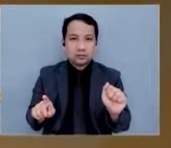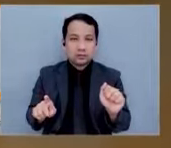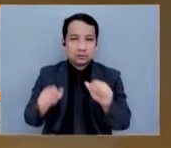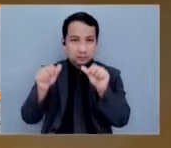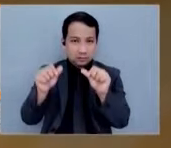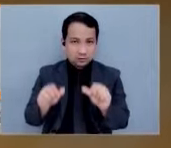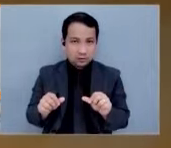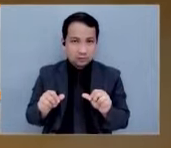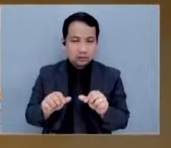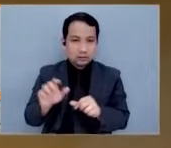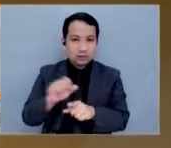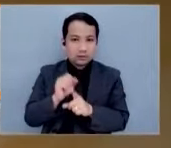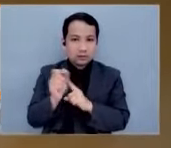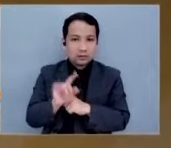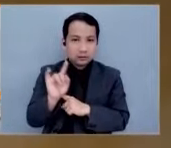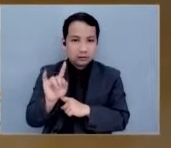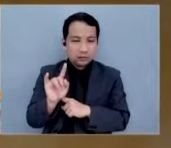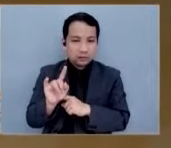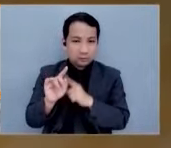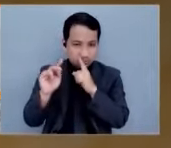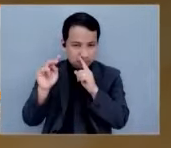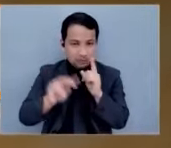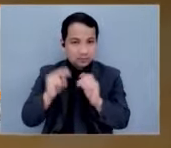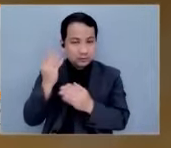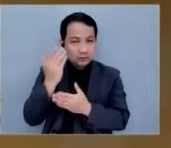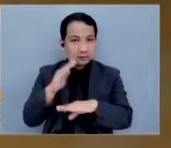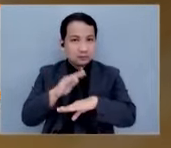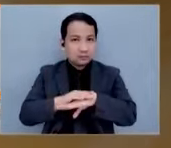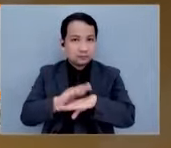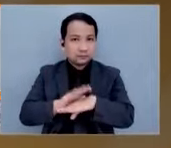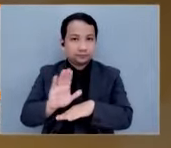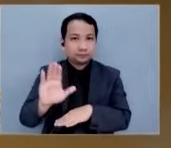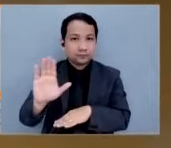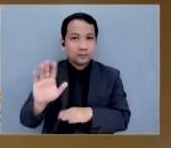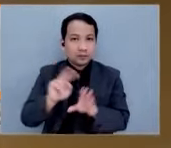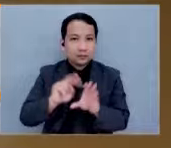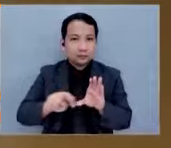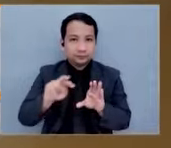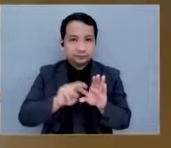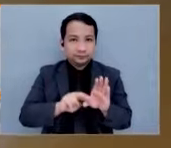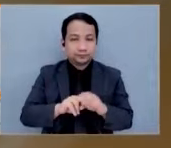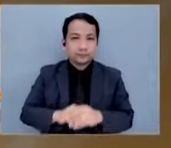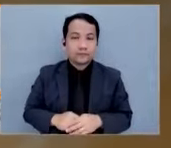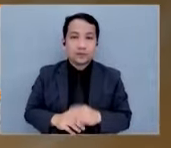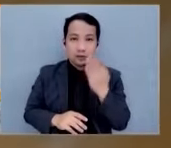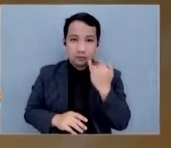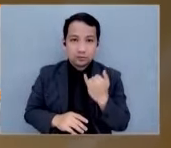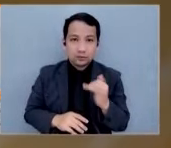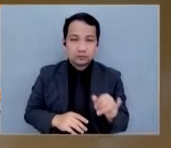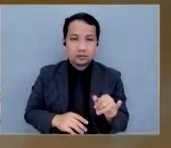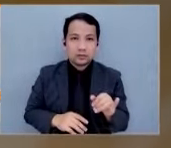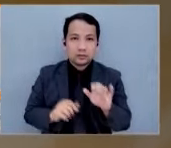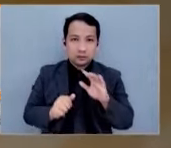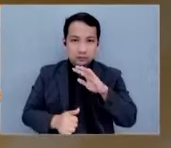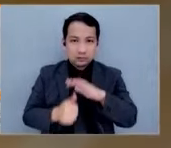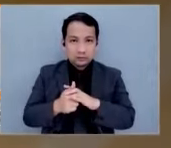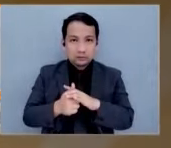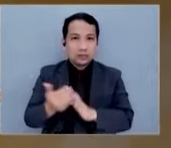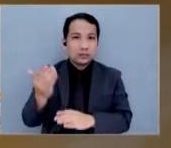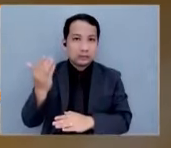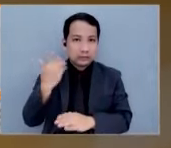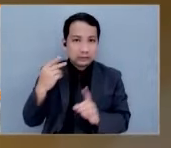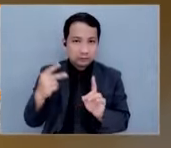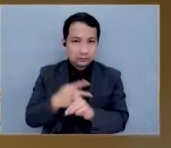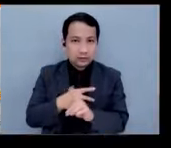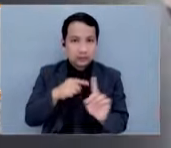sa social media ang video para maging babala sa iba pang pasahero. Dahil dyan, may mga lumutang na dati rin mga biktima ng naturang